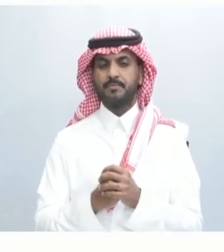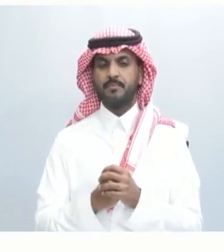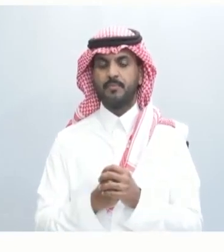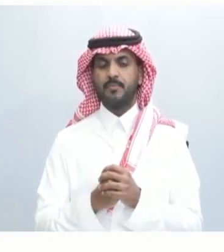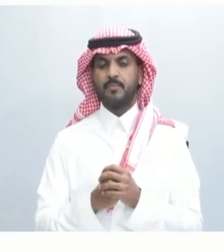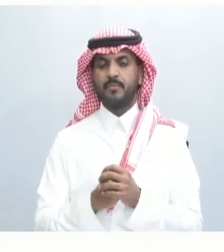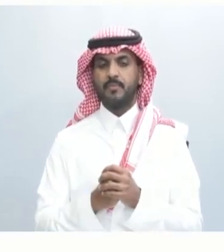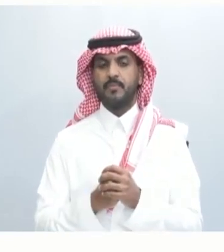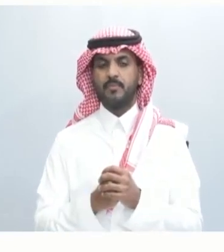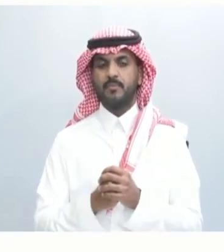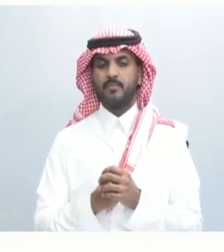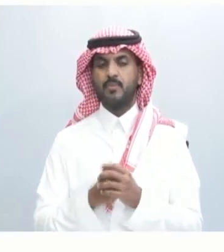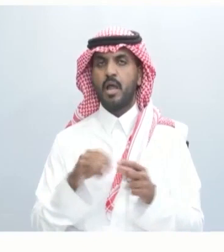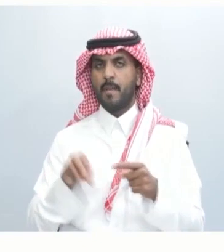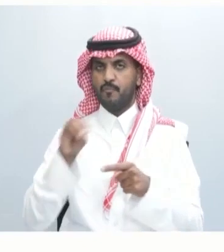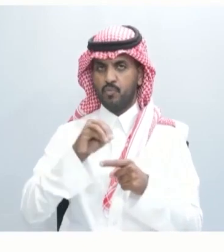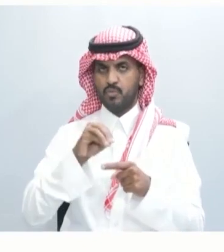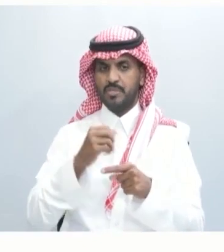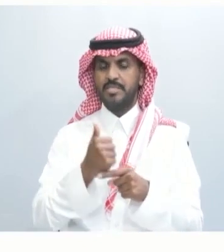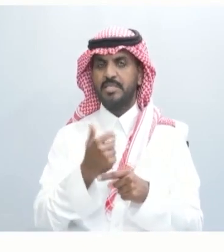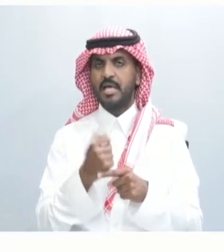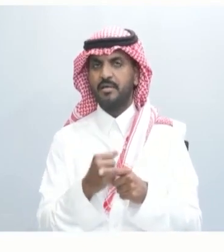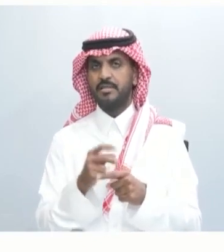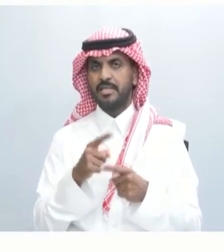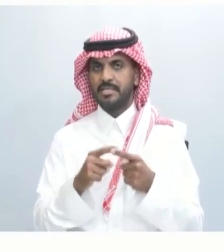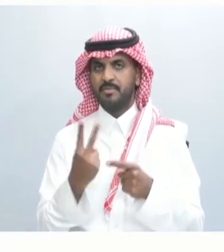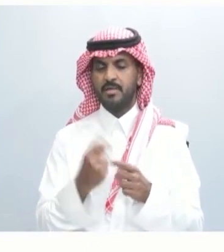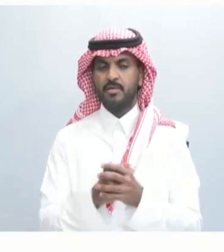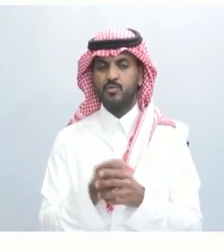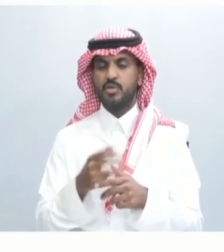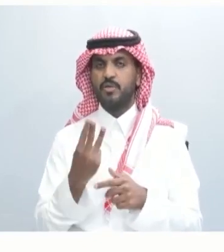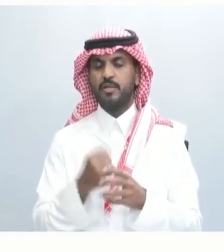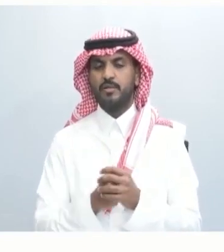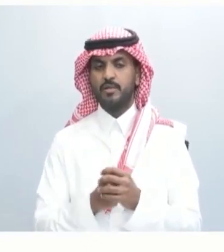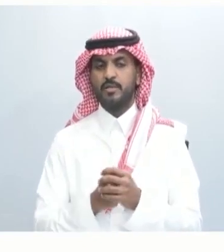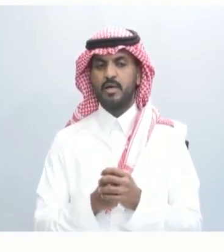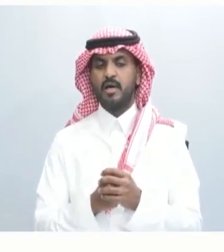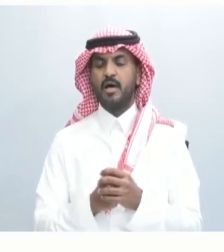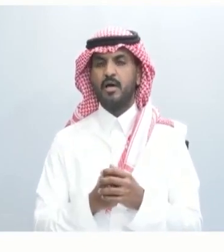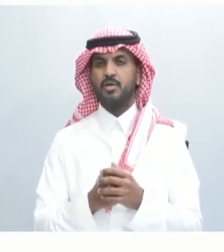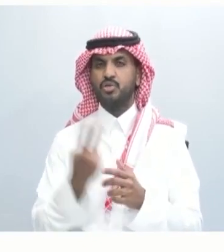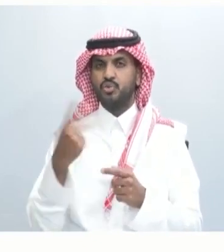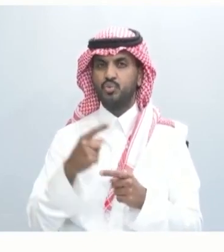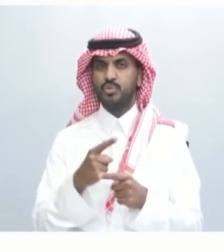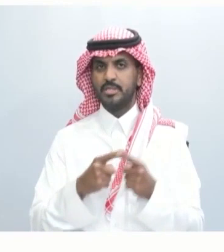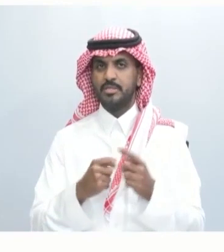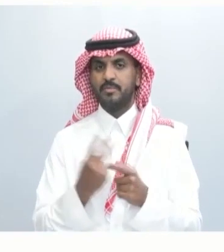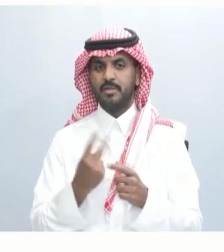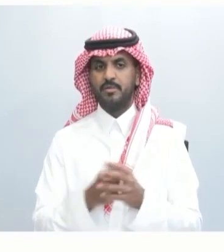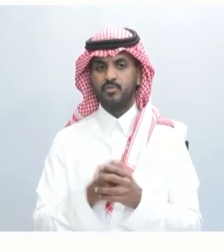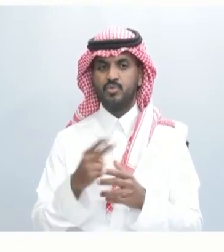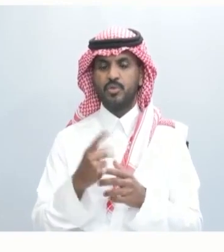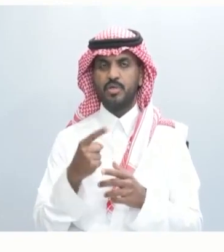البسط سته تقسيم اثنان يساوي ثلاثه عشره وعشرين تقسيم اثنان